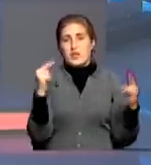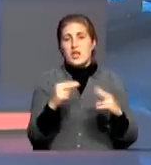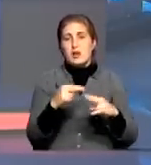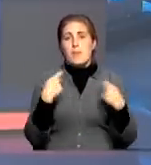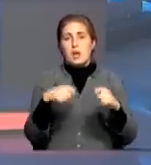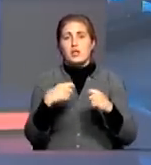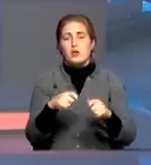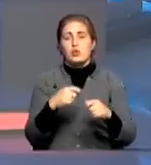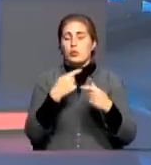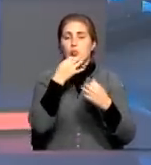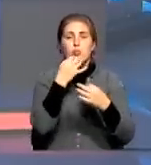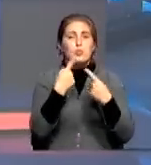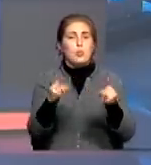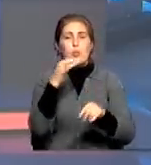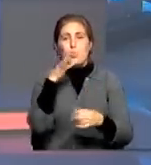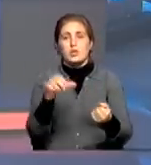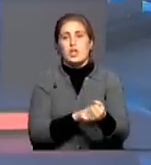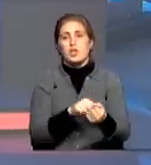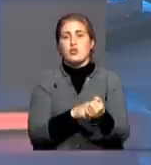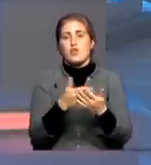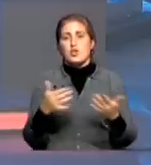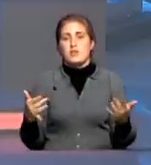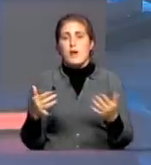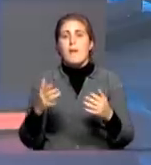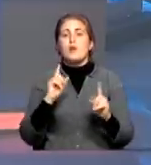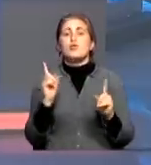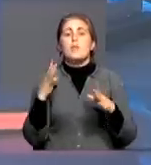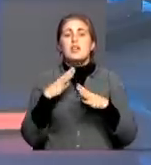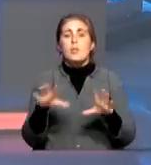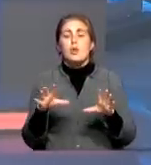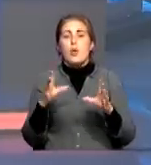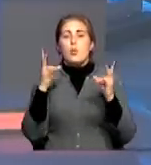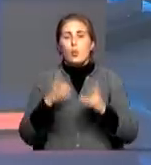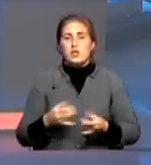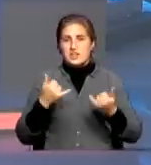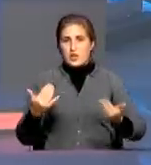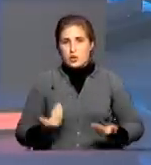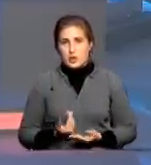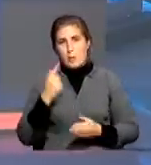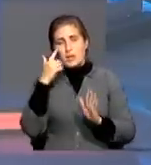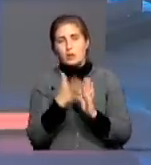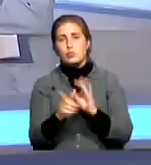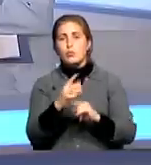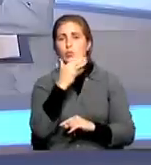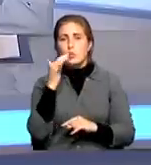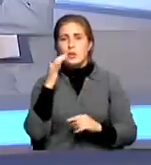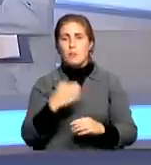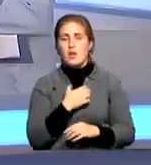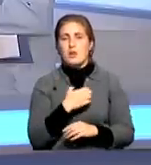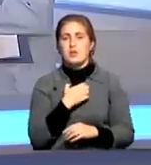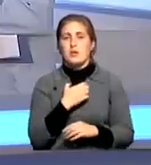или, ну, любого другого наркотического вещества, так сказать, чтобы не было угрозы для жизни? Понятно, что многие боятся.